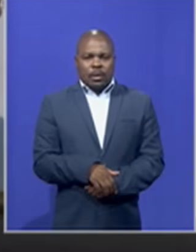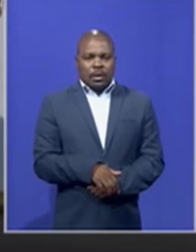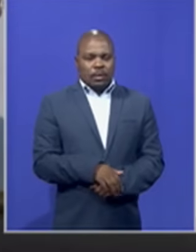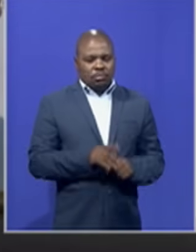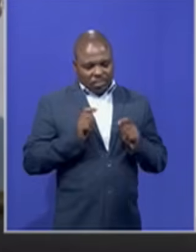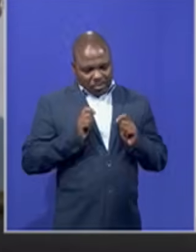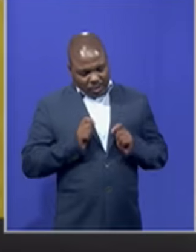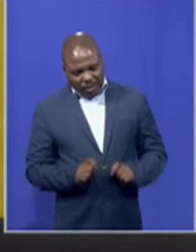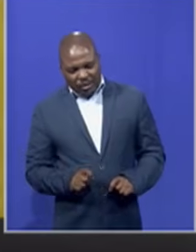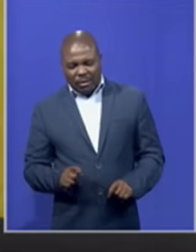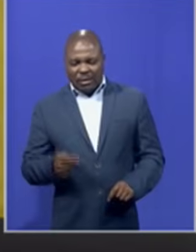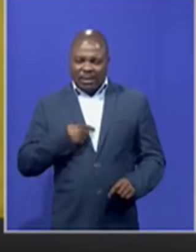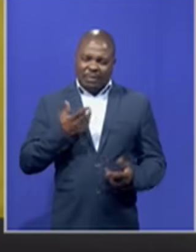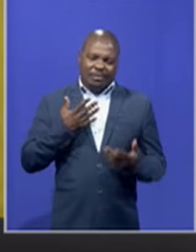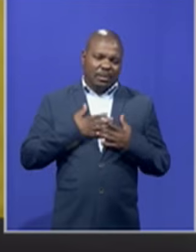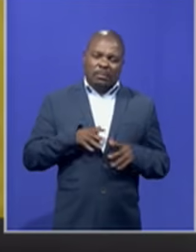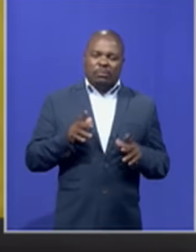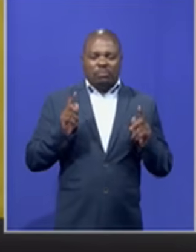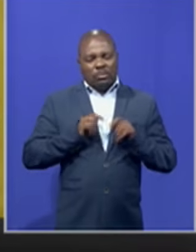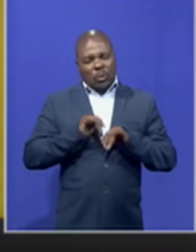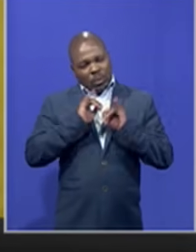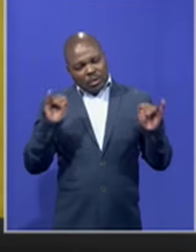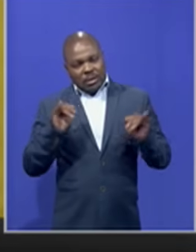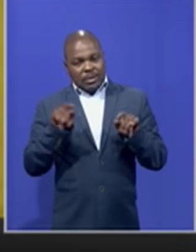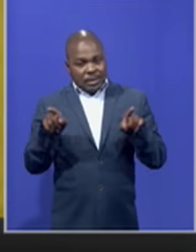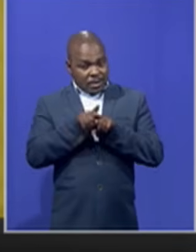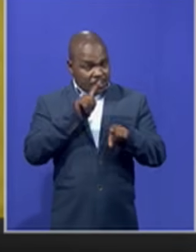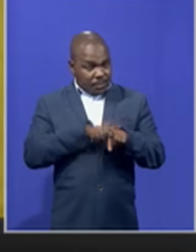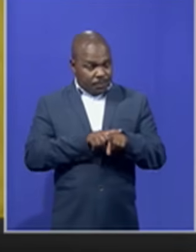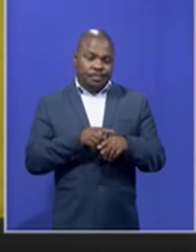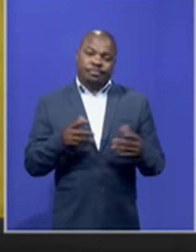draining, exhausting at the same time.